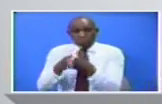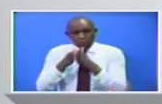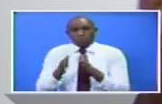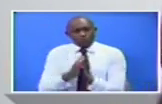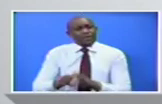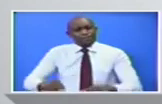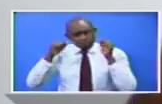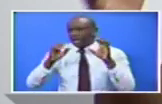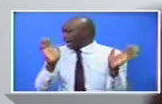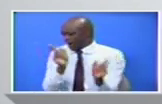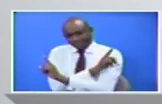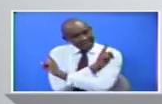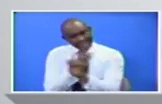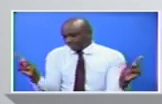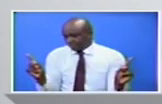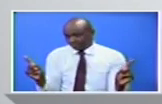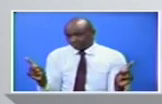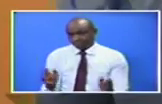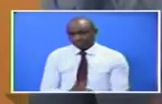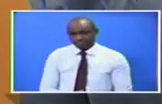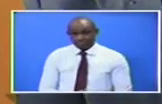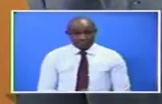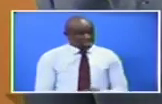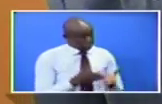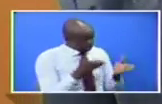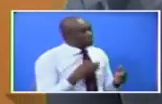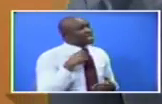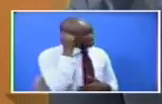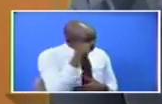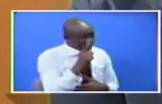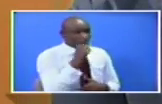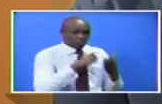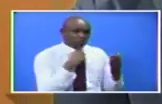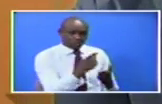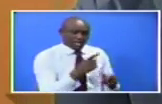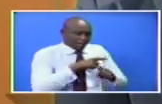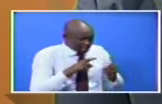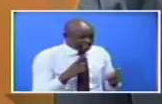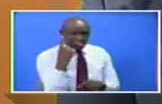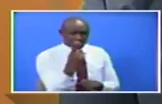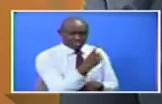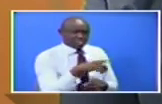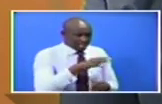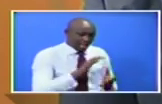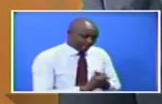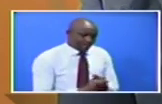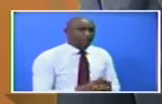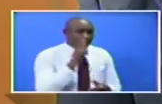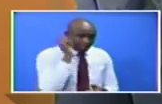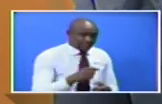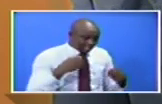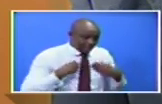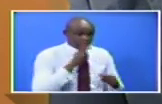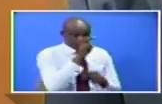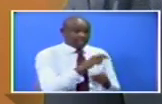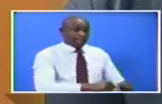yako na kupeana mwili wako. Naelewa kile ambacho mnakisema, lakini kwa kila jambo unaelezwa kwamba lazima uangalie pande